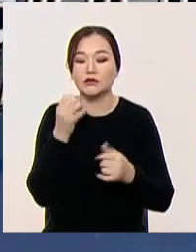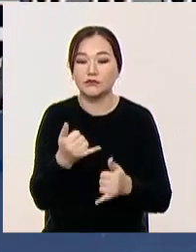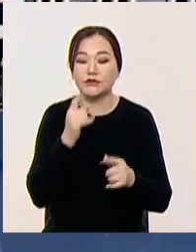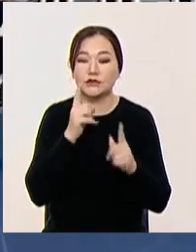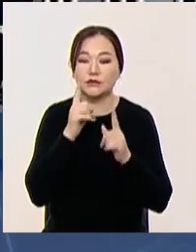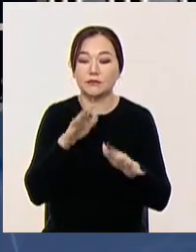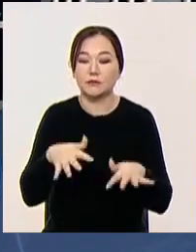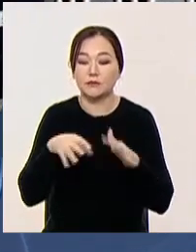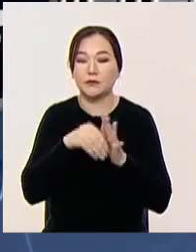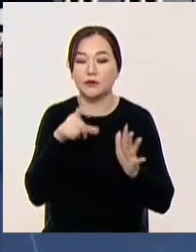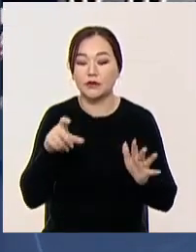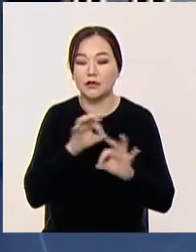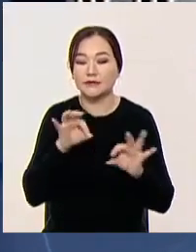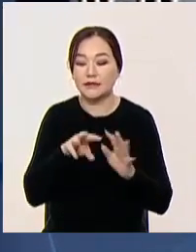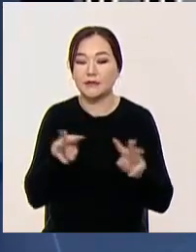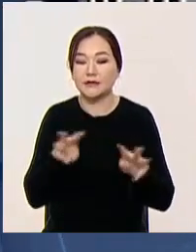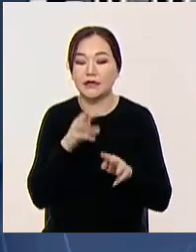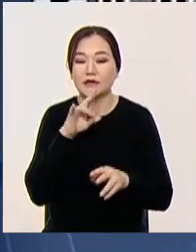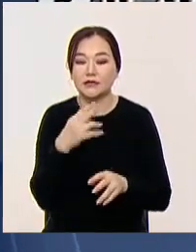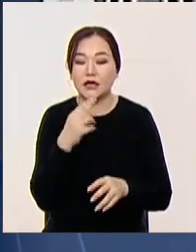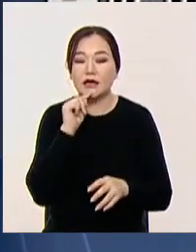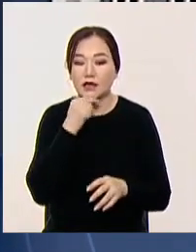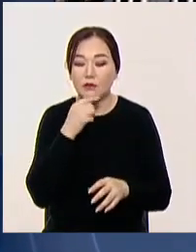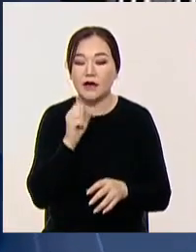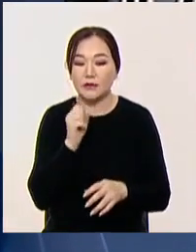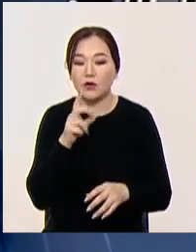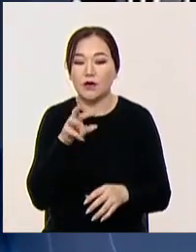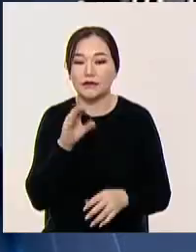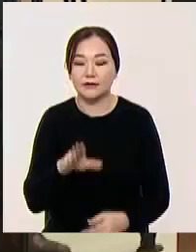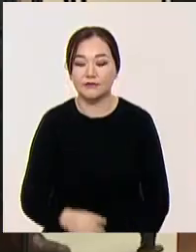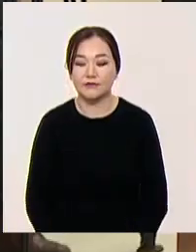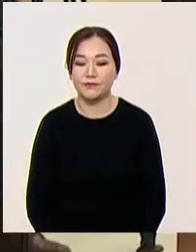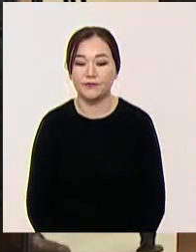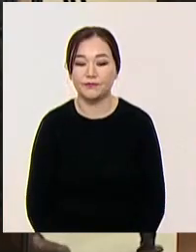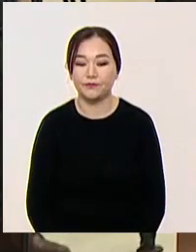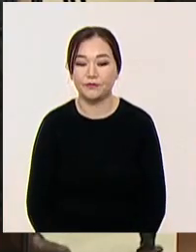заседании Мажилиса рассказал министр национальной экономики Алибек Куантеров.